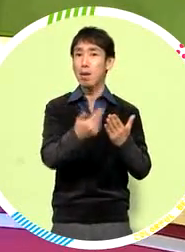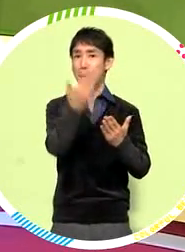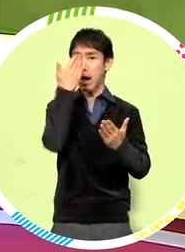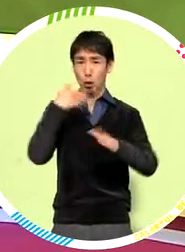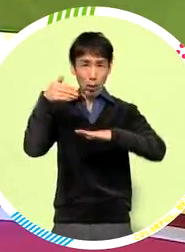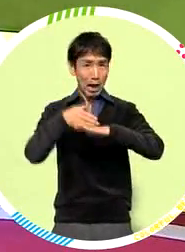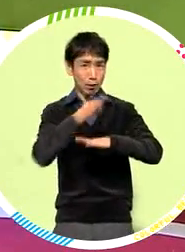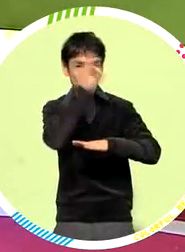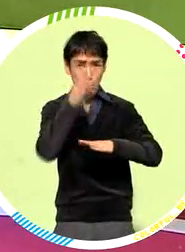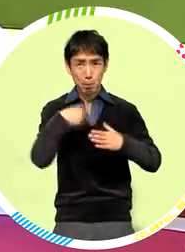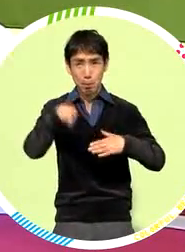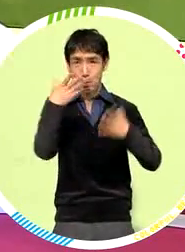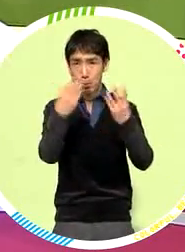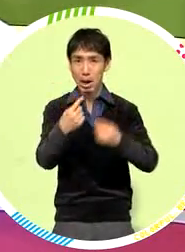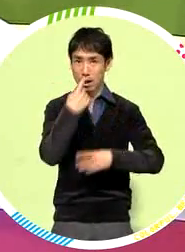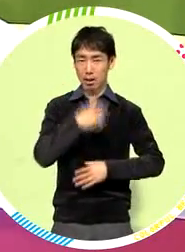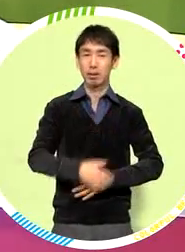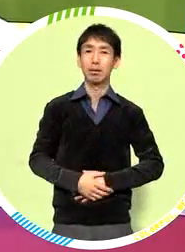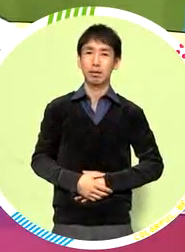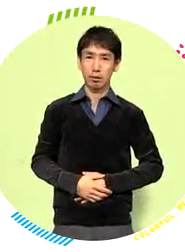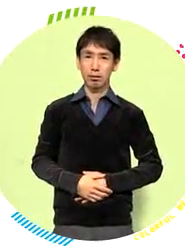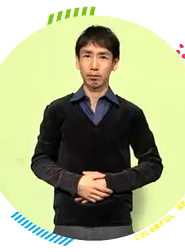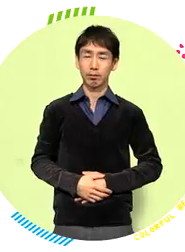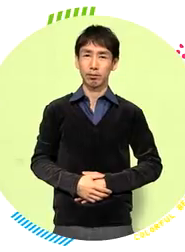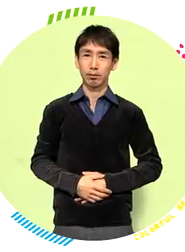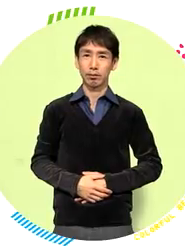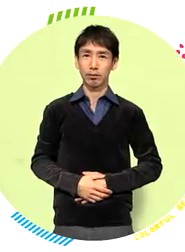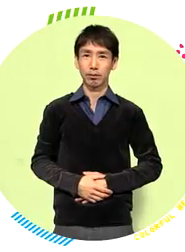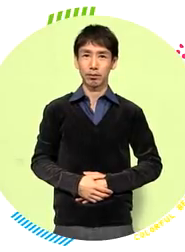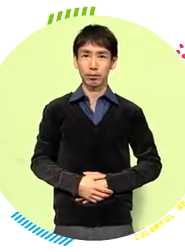見学に行ってきました。